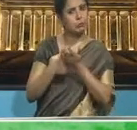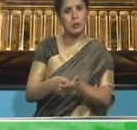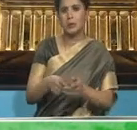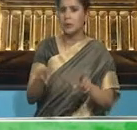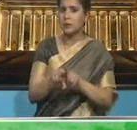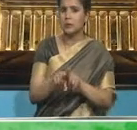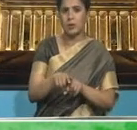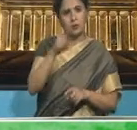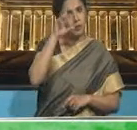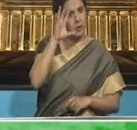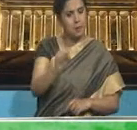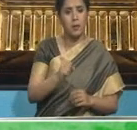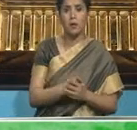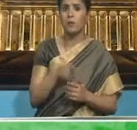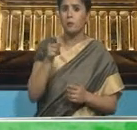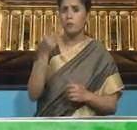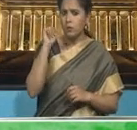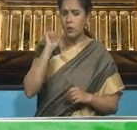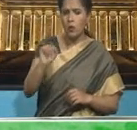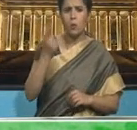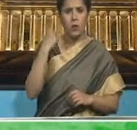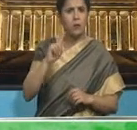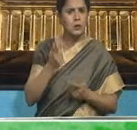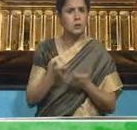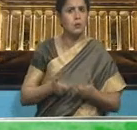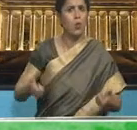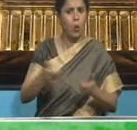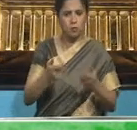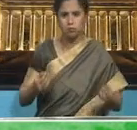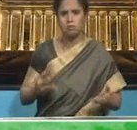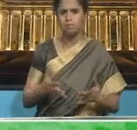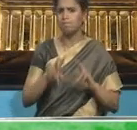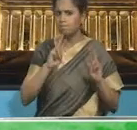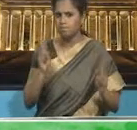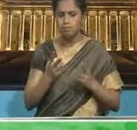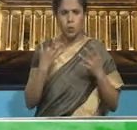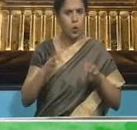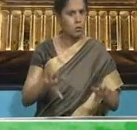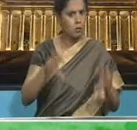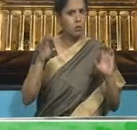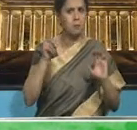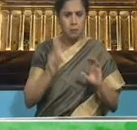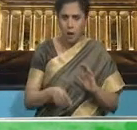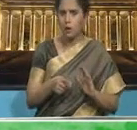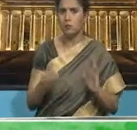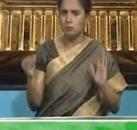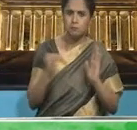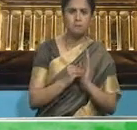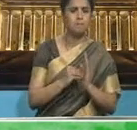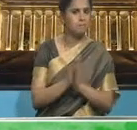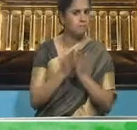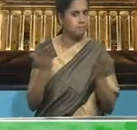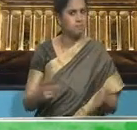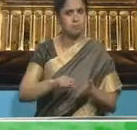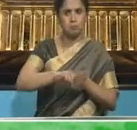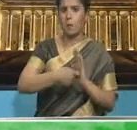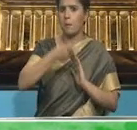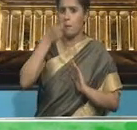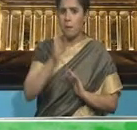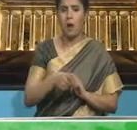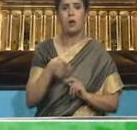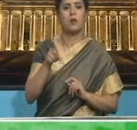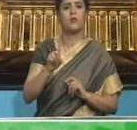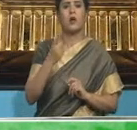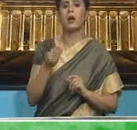जिन्होंने प्रारूप समिति की अध्यक्षता की और संविधान को अंतिम रूप देने में महत्वपूर्ण